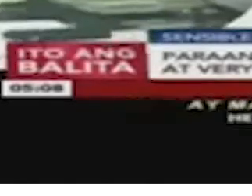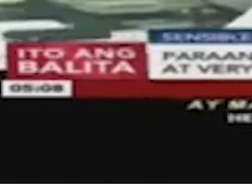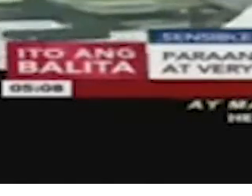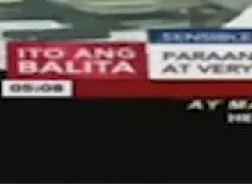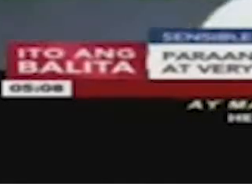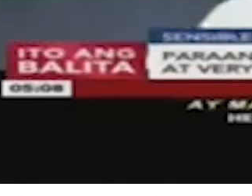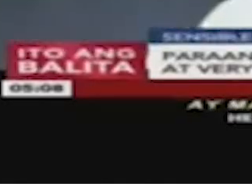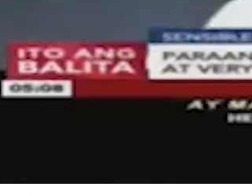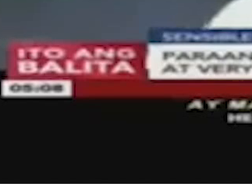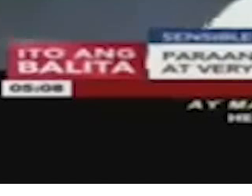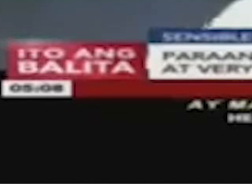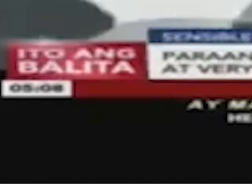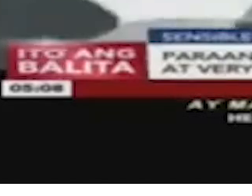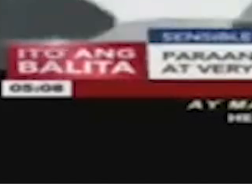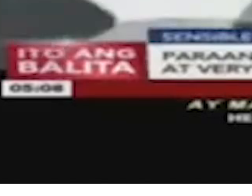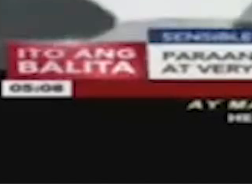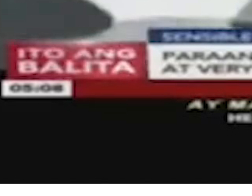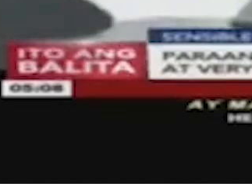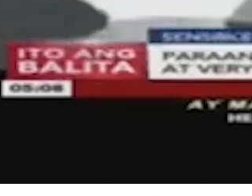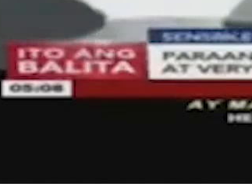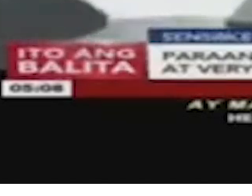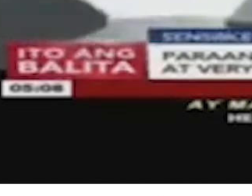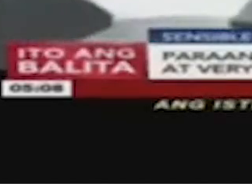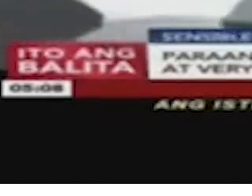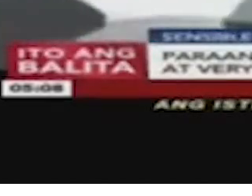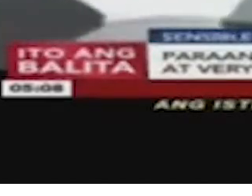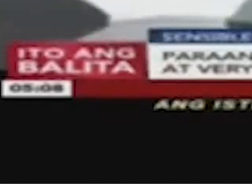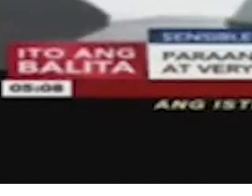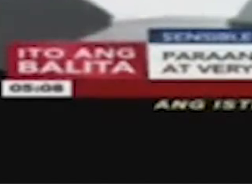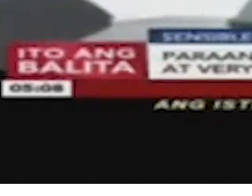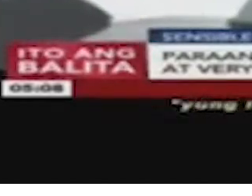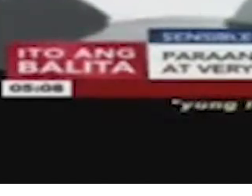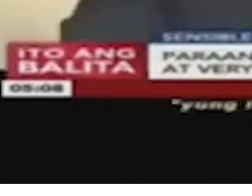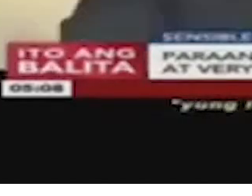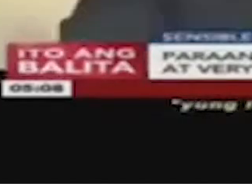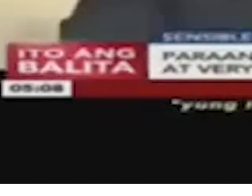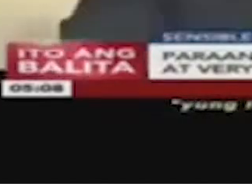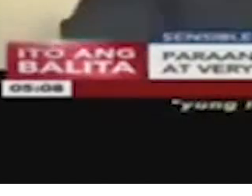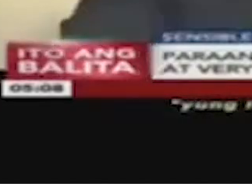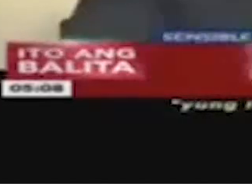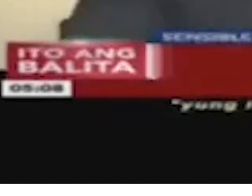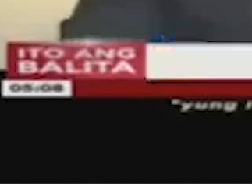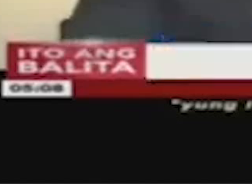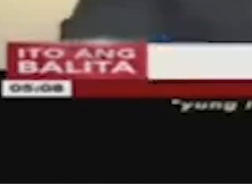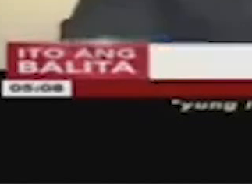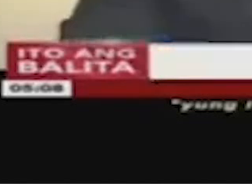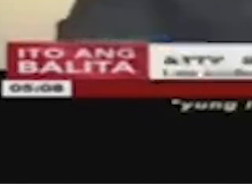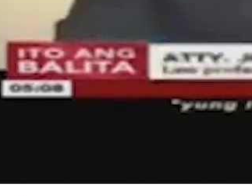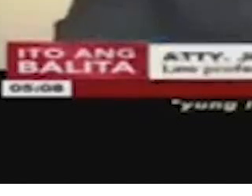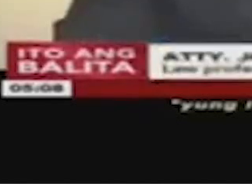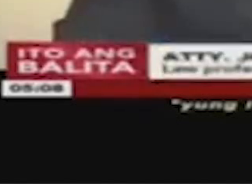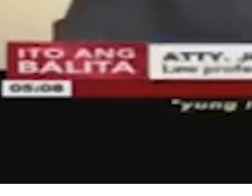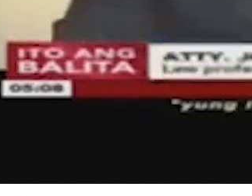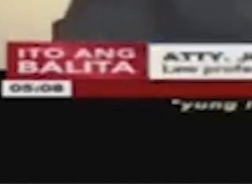ay masasabi niyang bukod tangi ang pangangaral ni Brother Eli. Yung estilo ng ano niya, very ano eh, very credible